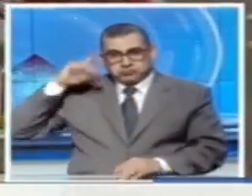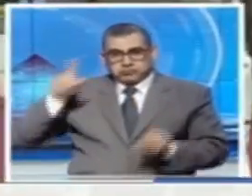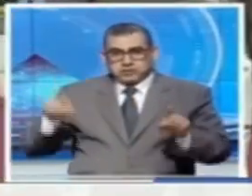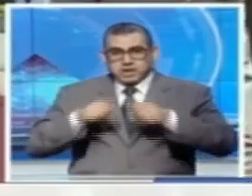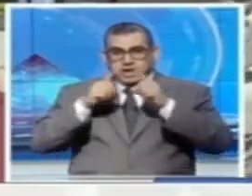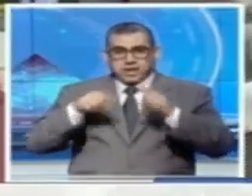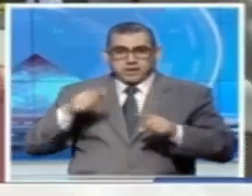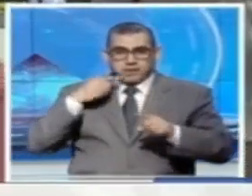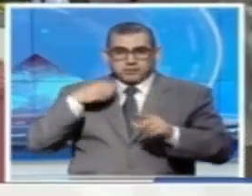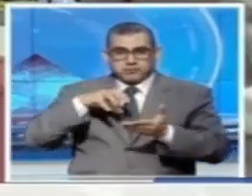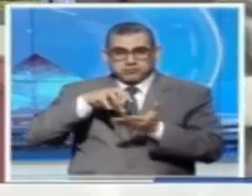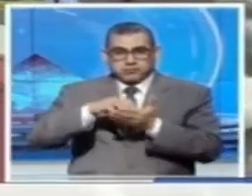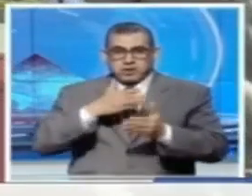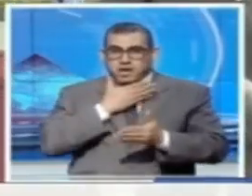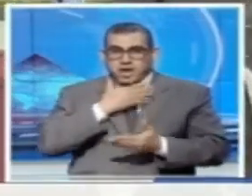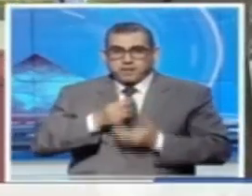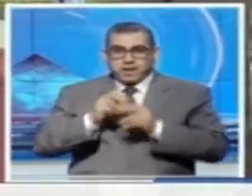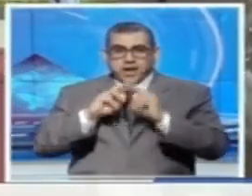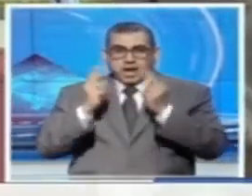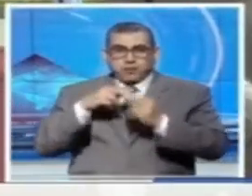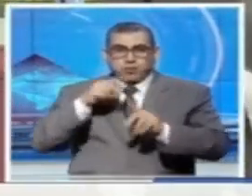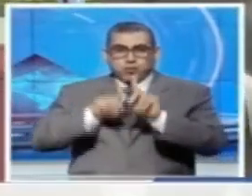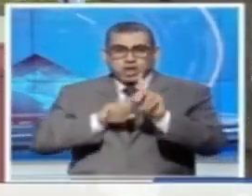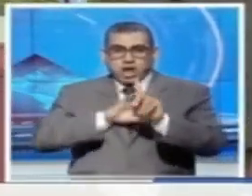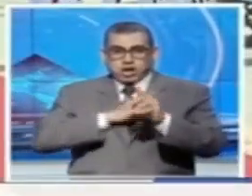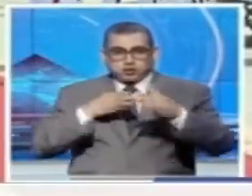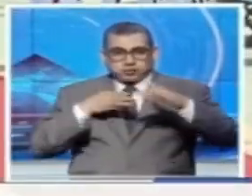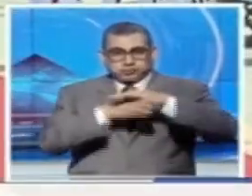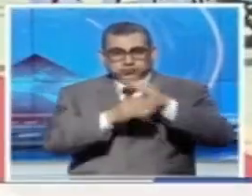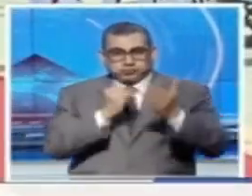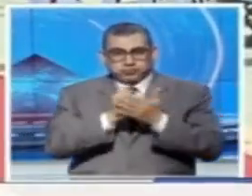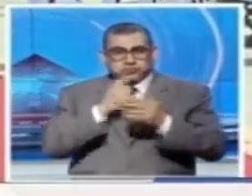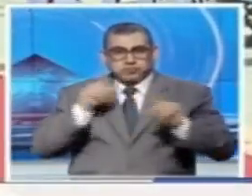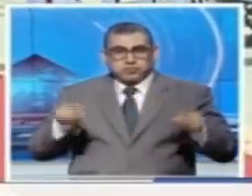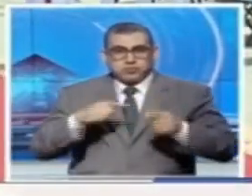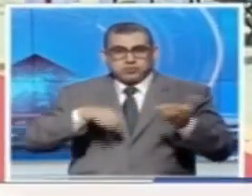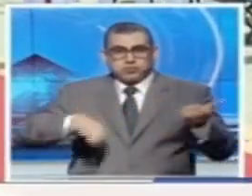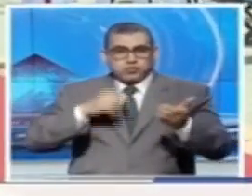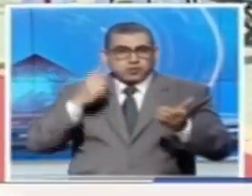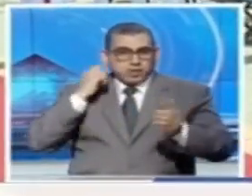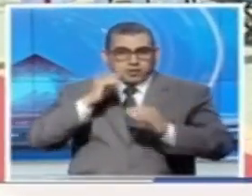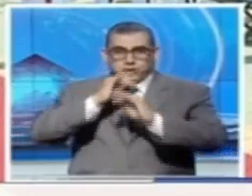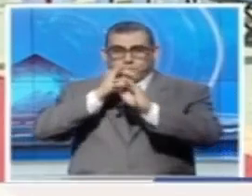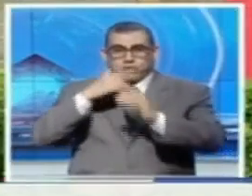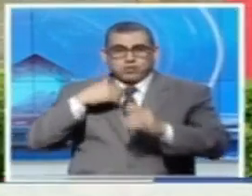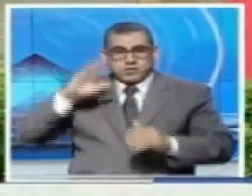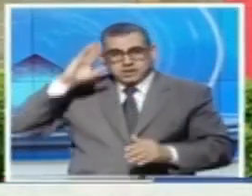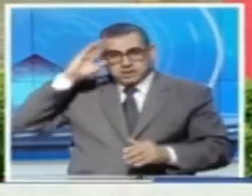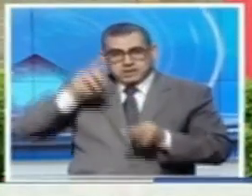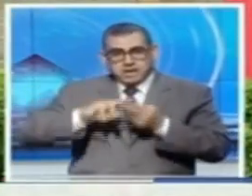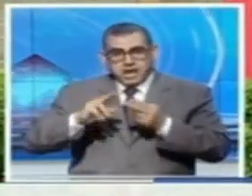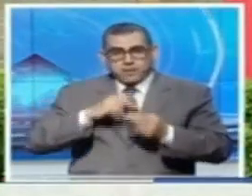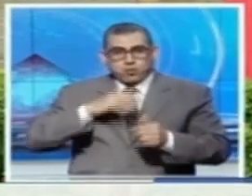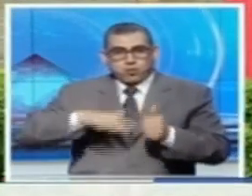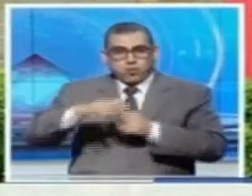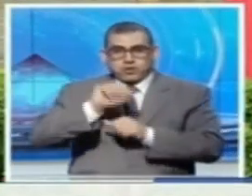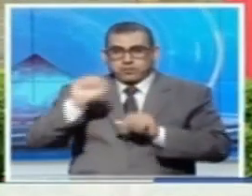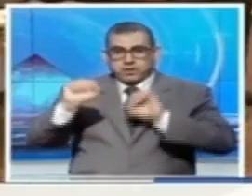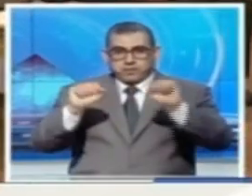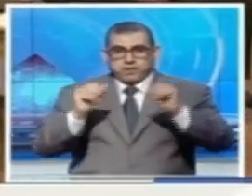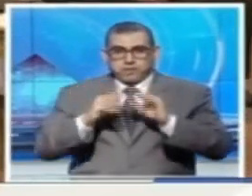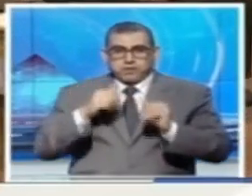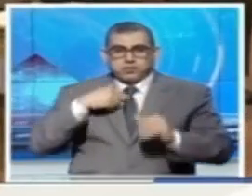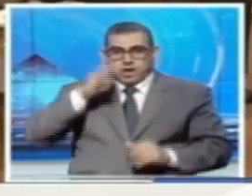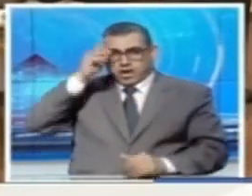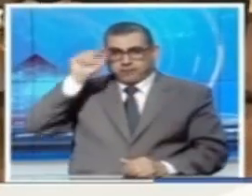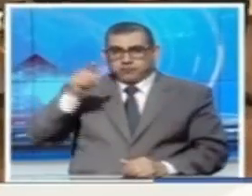رسمية بمقر الأمانة العامة لوزارة الدفاع، وعزفت الموسيقات العسكرية السلام الوطني لكلا البلدين.